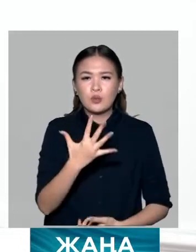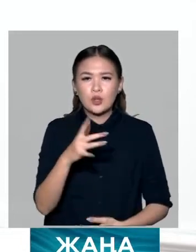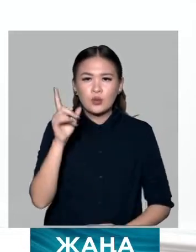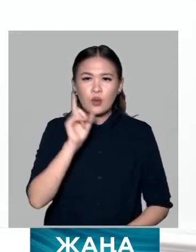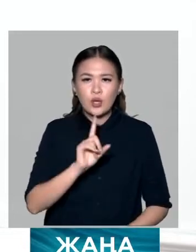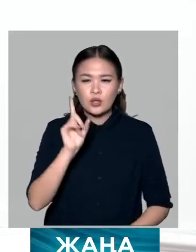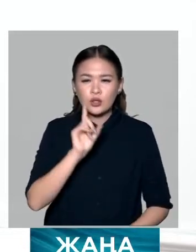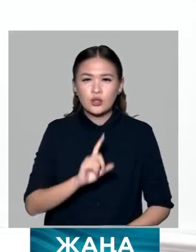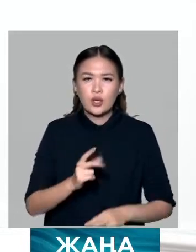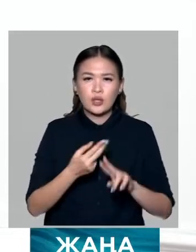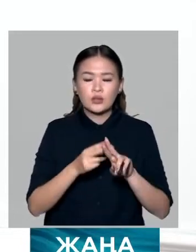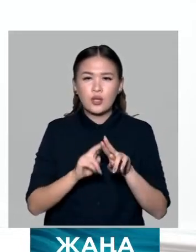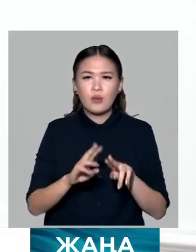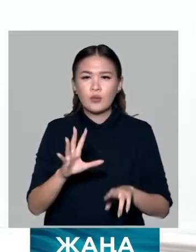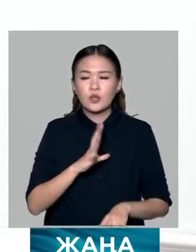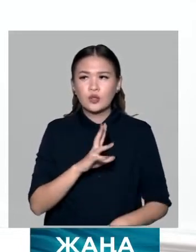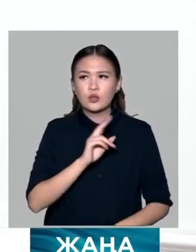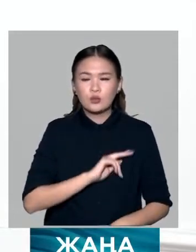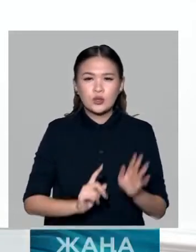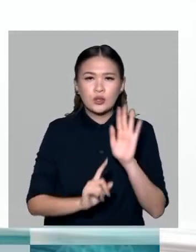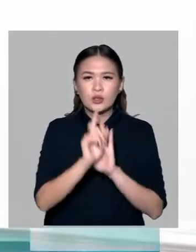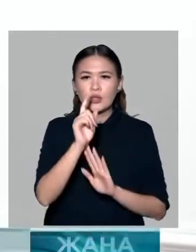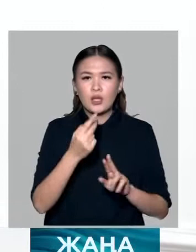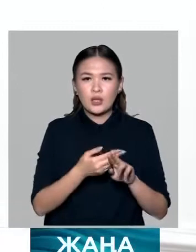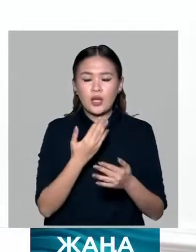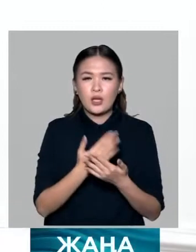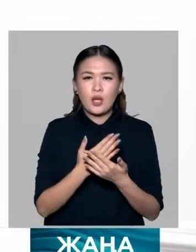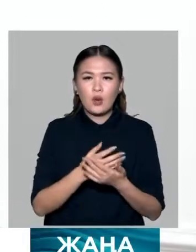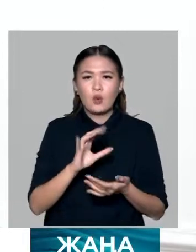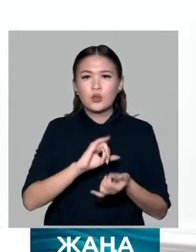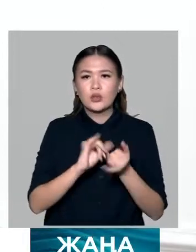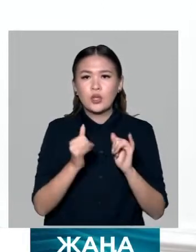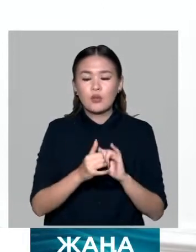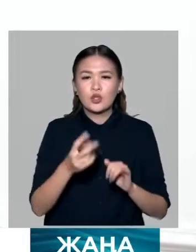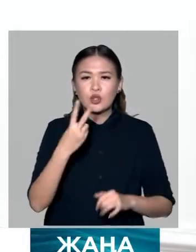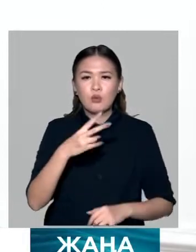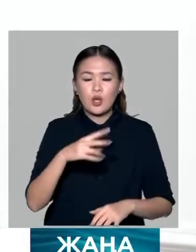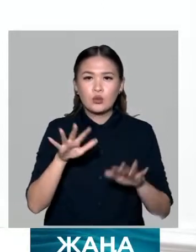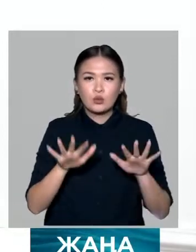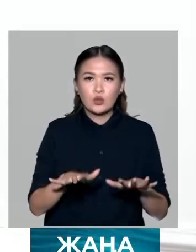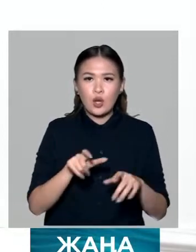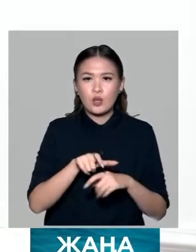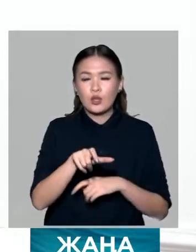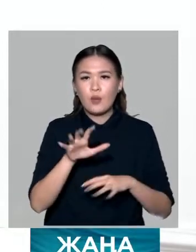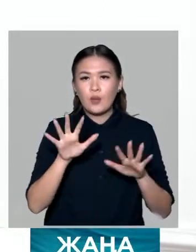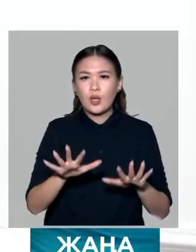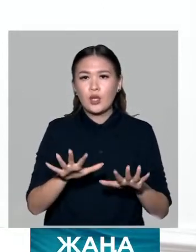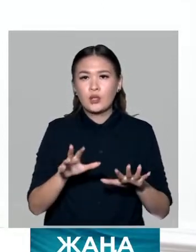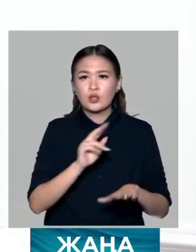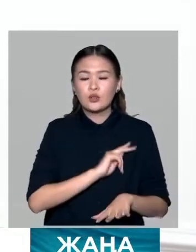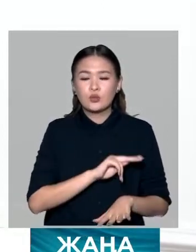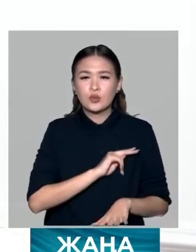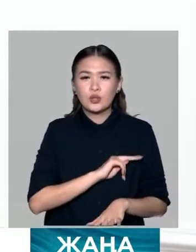уақытша медвытрезвитель жұмыс істейді. Мысалы, Өскеменде 20 төсек орынға арналған бір ғана мекеме жұмыс